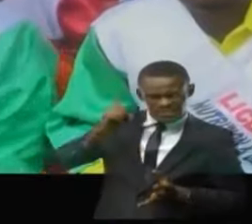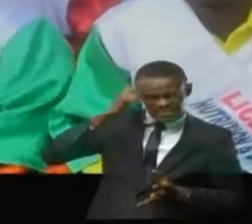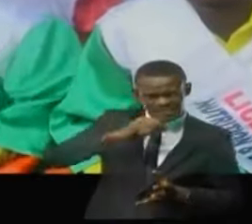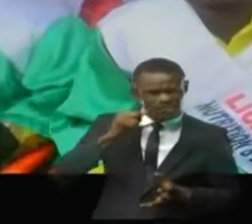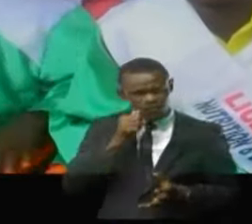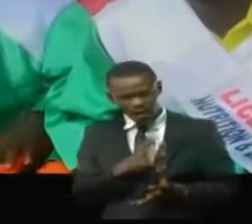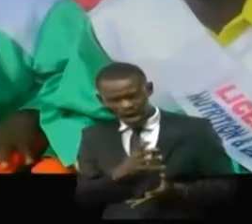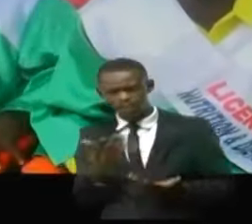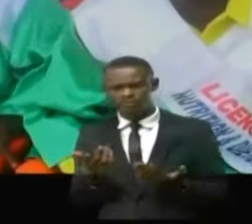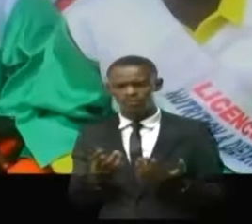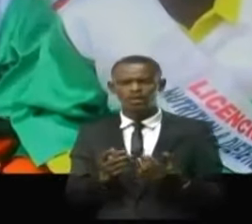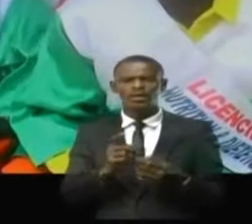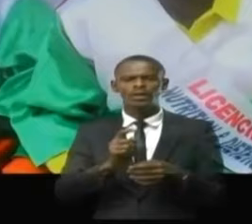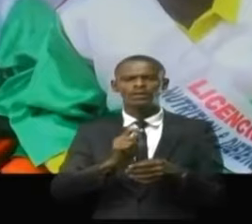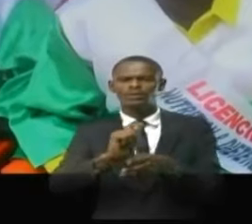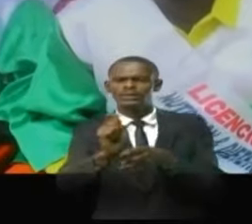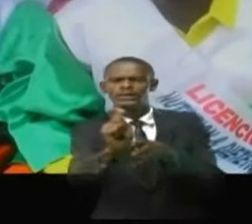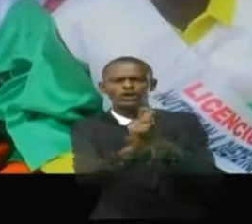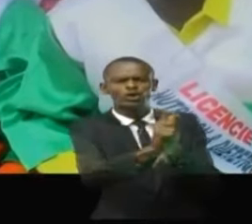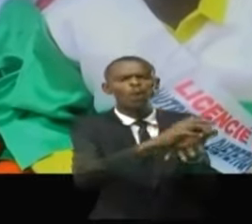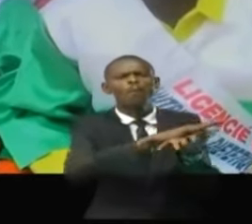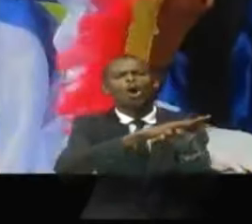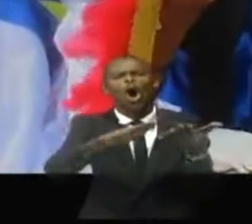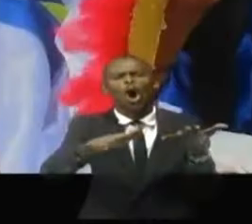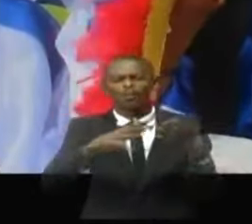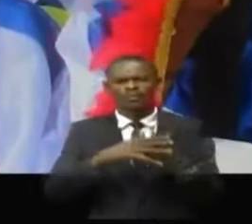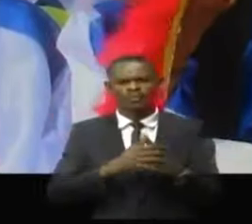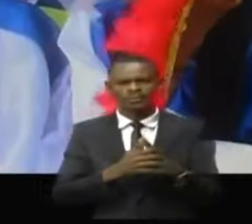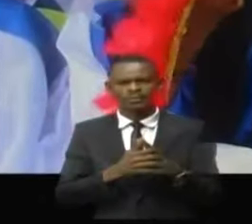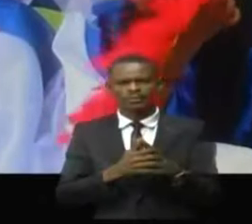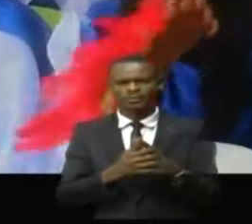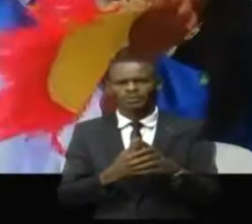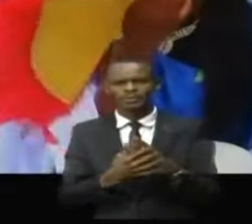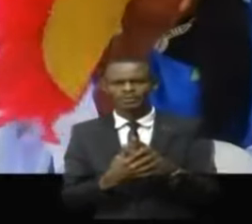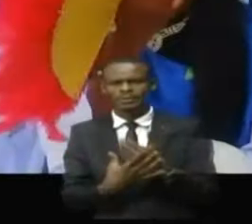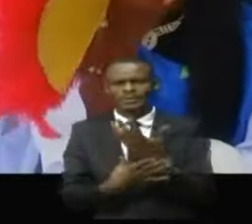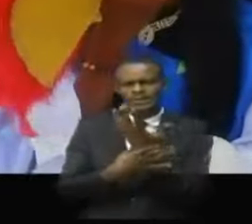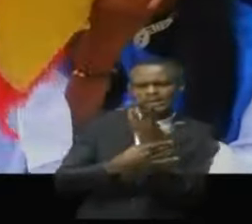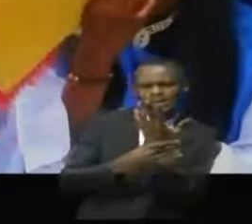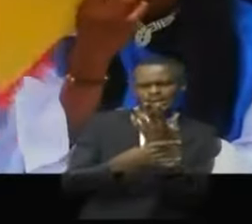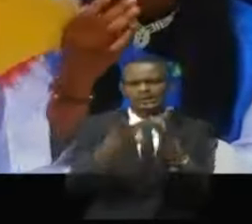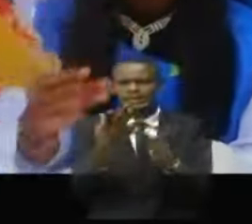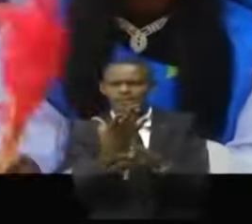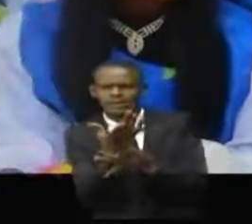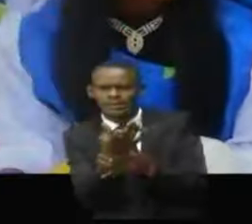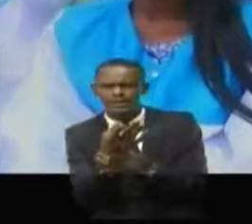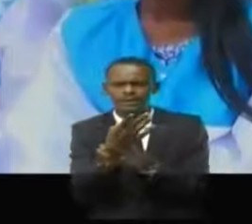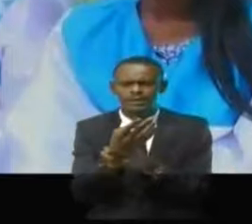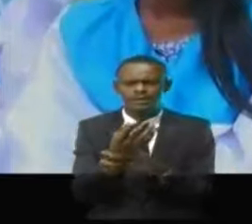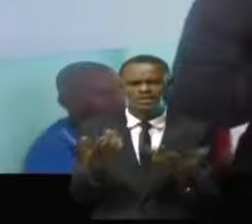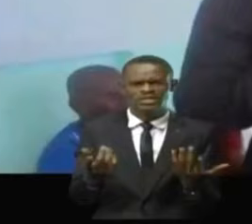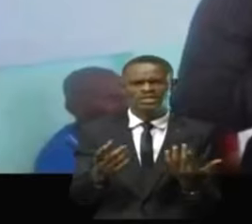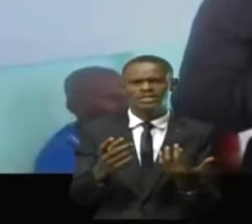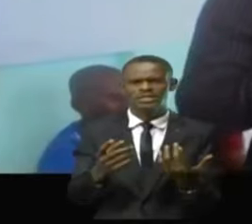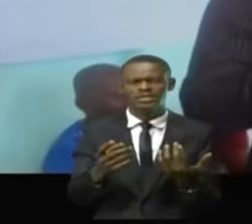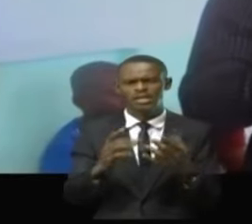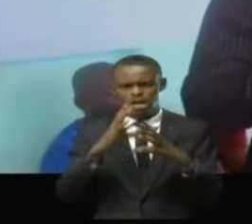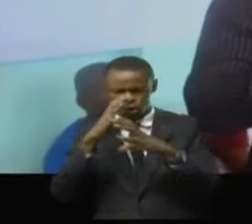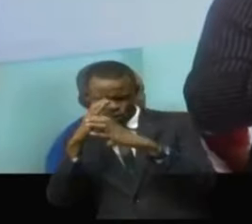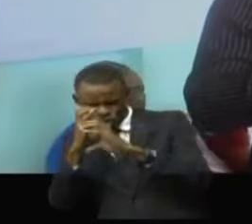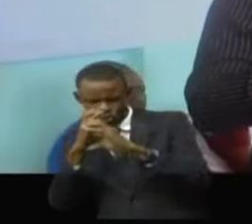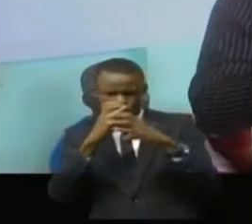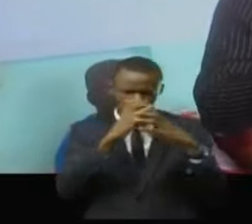sanitaires, nutrition, kinésithérapie, pharmacie, biologie médicale ou encore laboratoire. Son